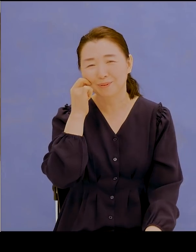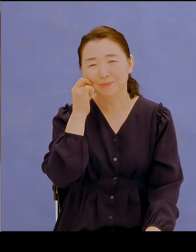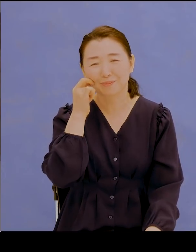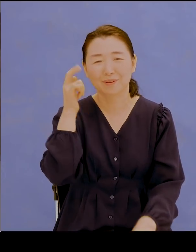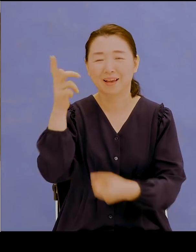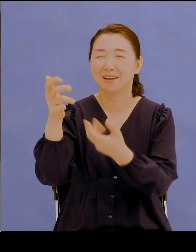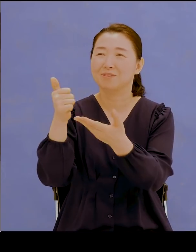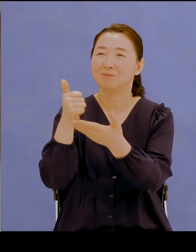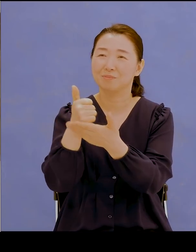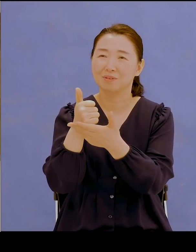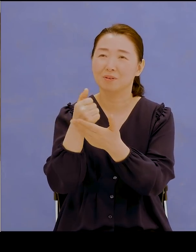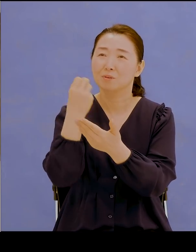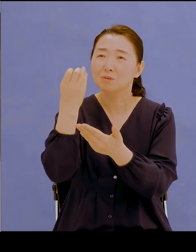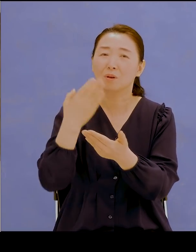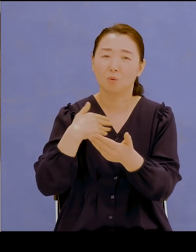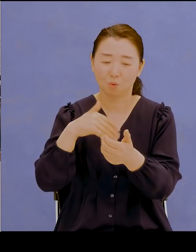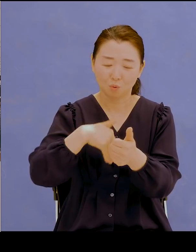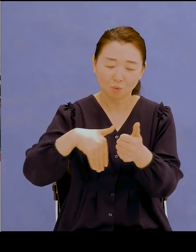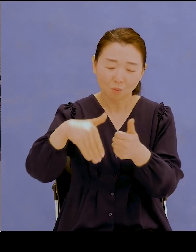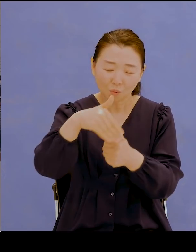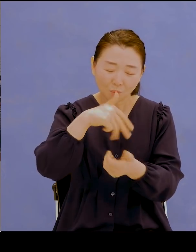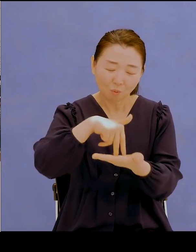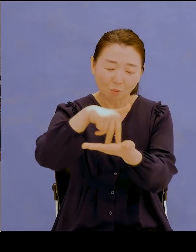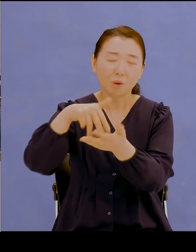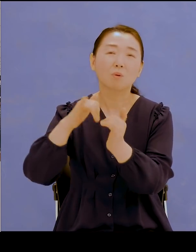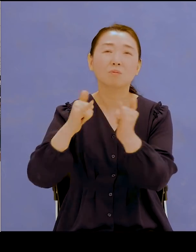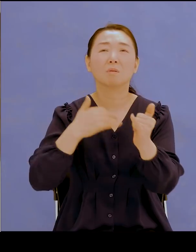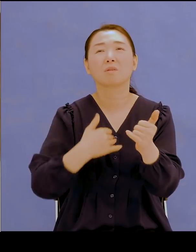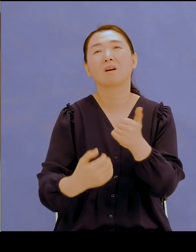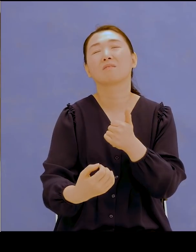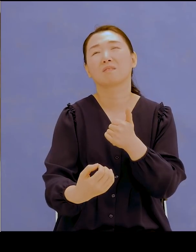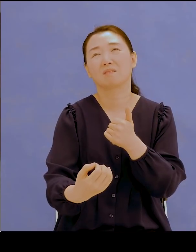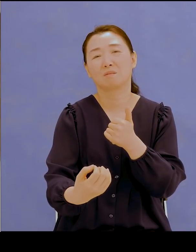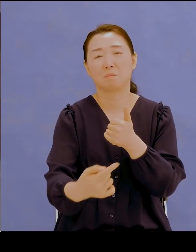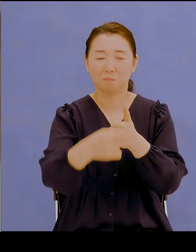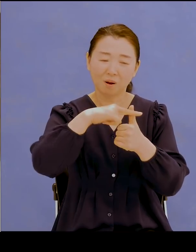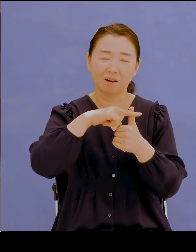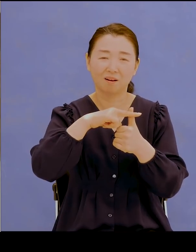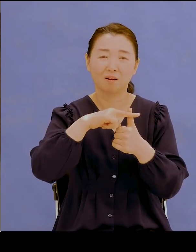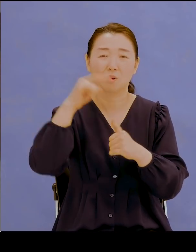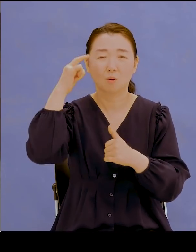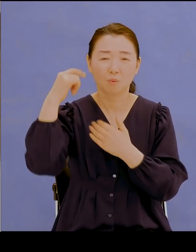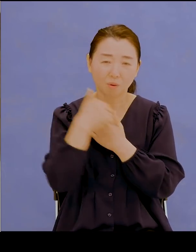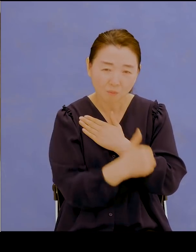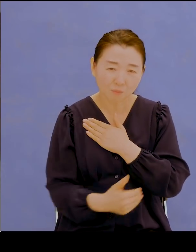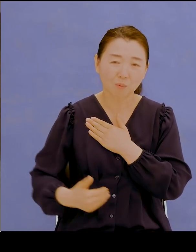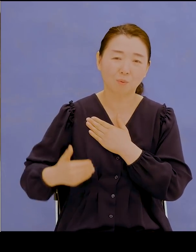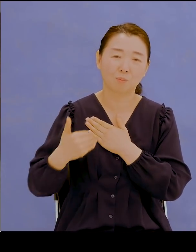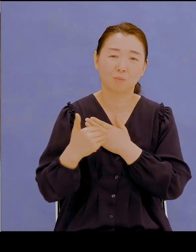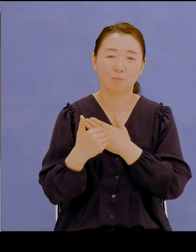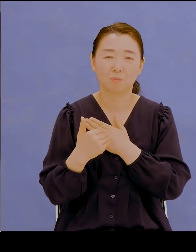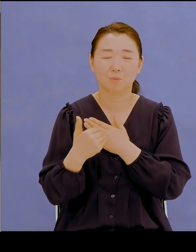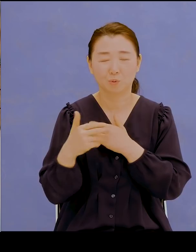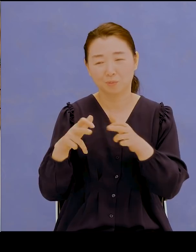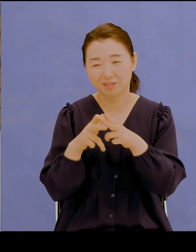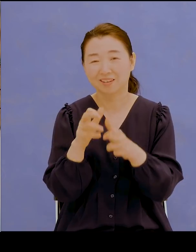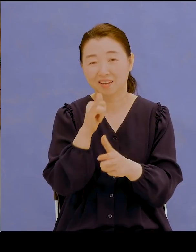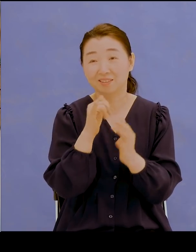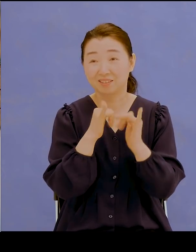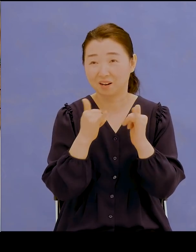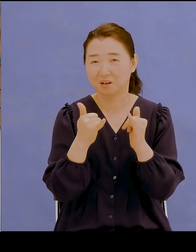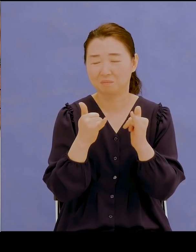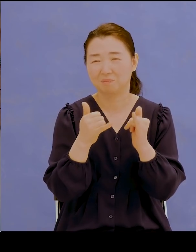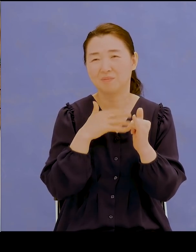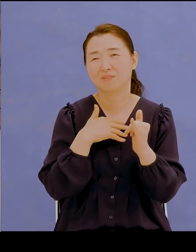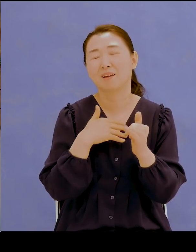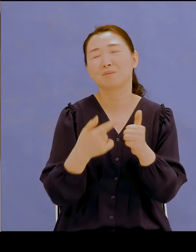신기하게 저한테 외로운 사람들을 많이 보내주시더라고요. 예를 들면 이렇게 조금 육신적으로 이렇게 조금 장애가 있으신